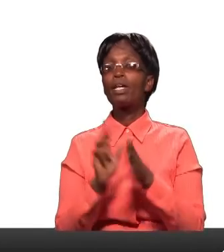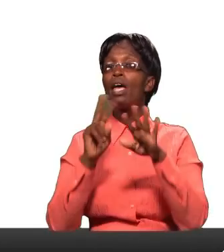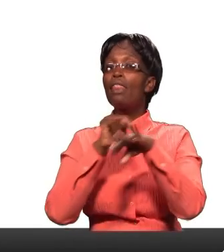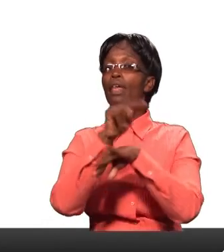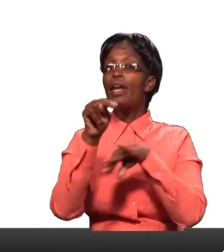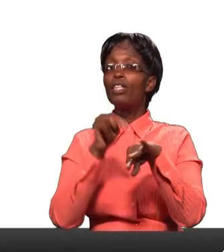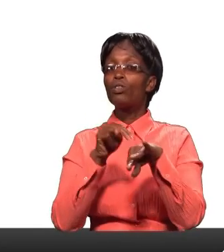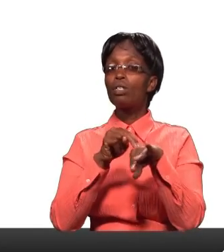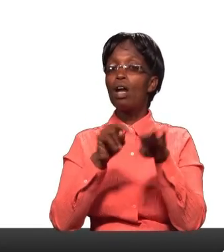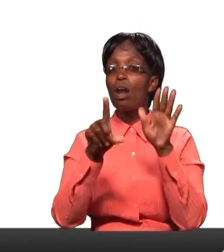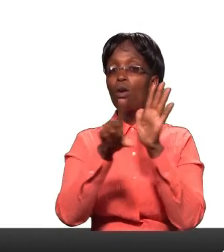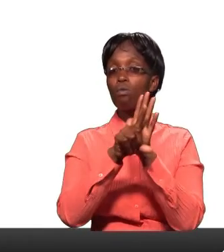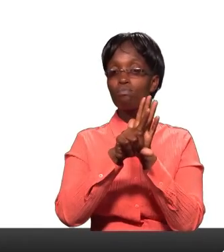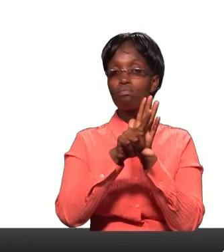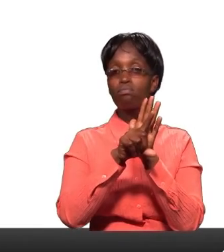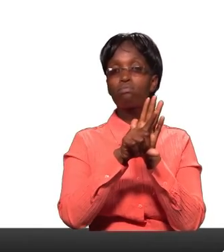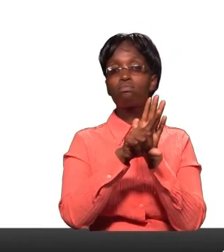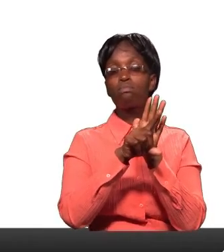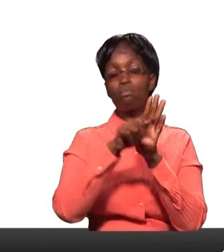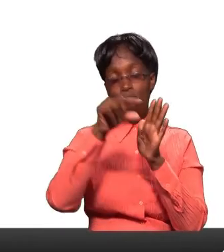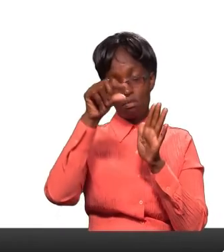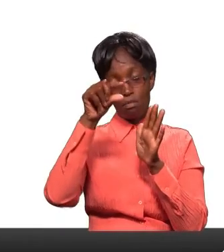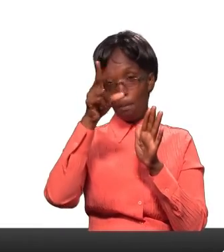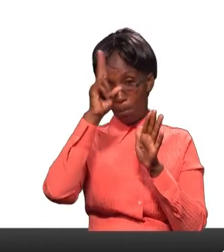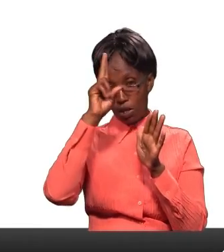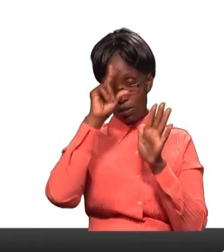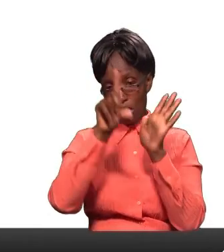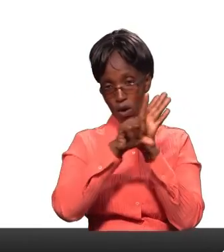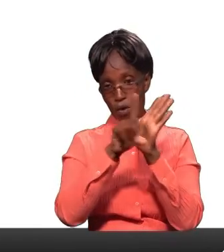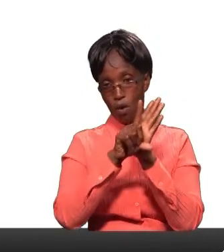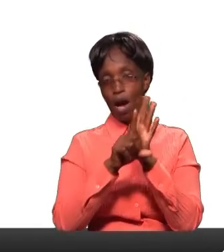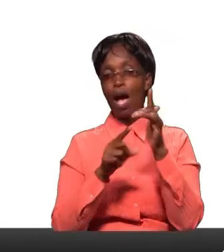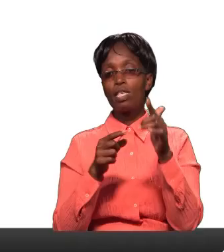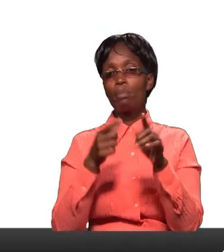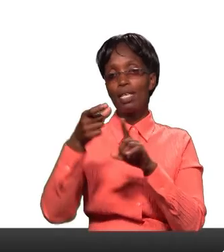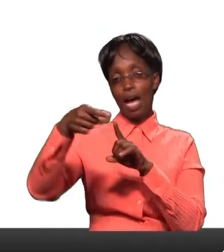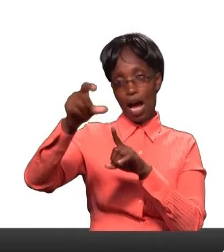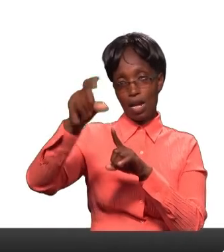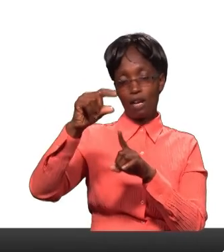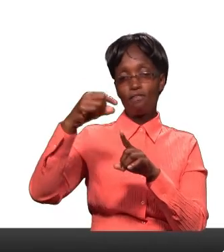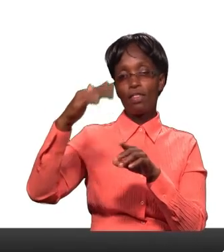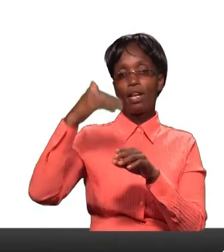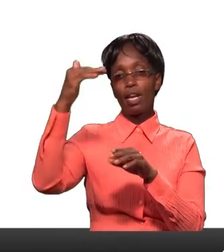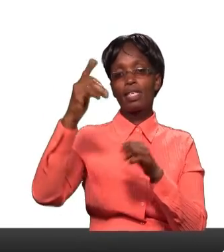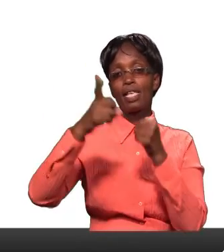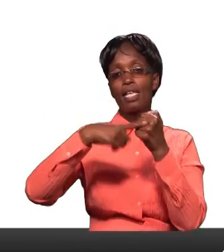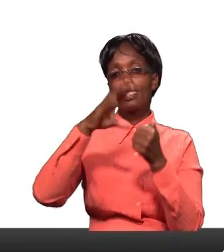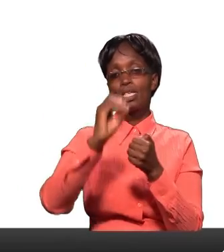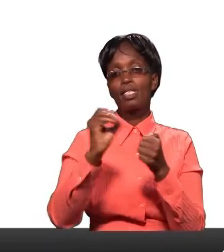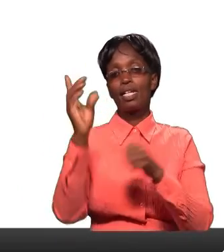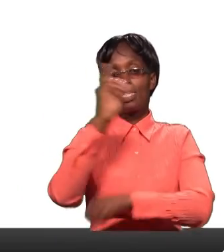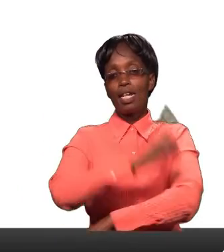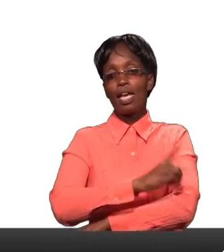The nationwide curfew is hereby extended for a further containment of 60 days, and in that